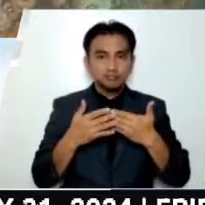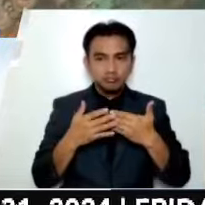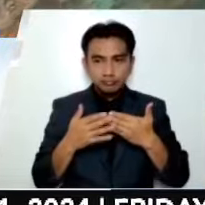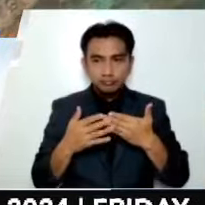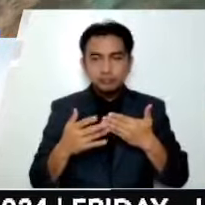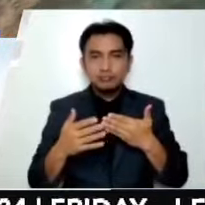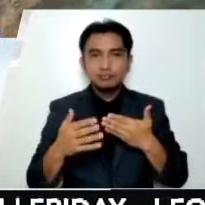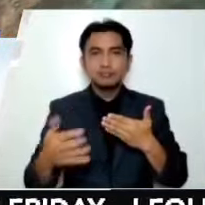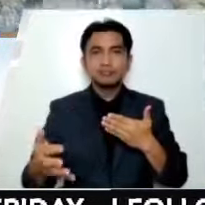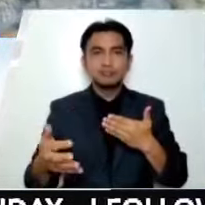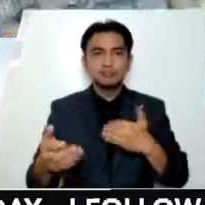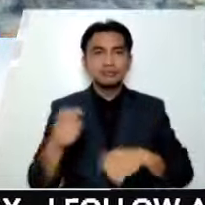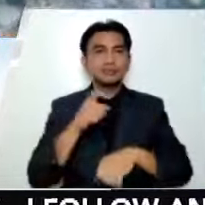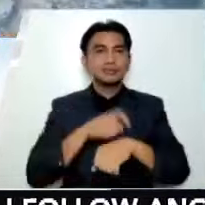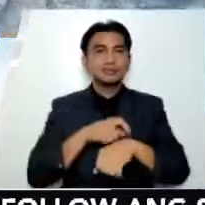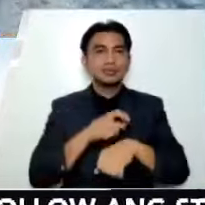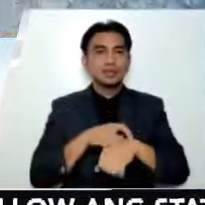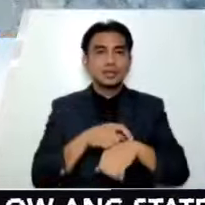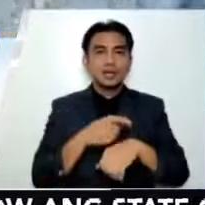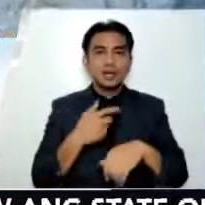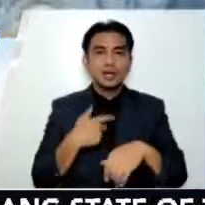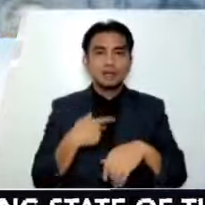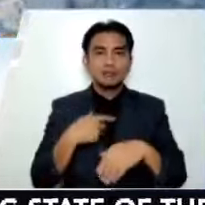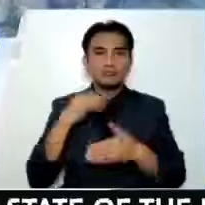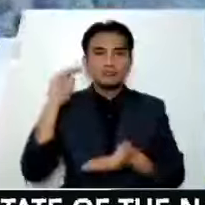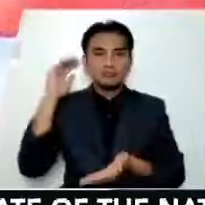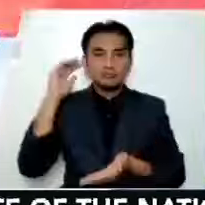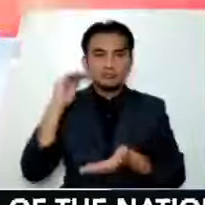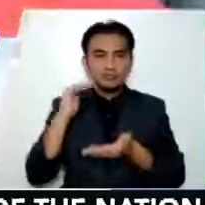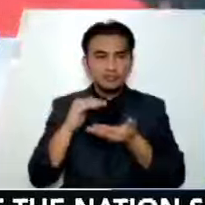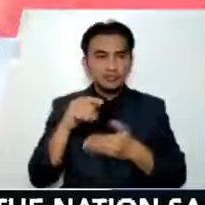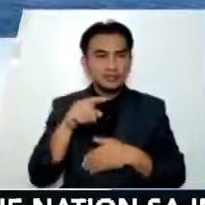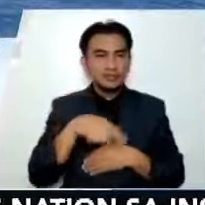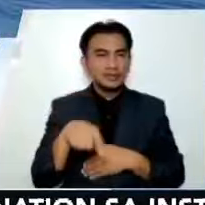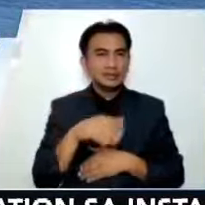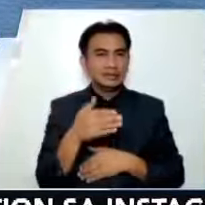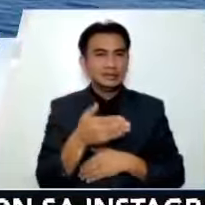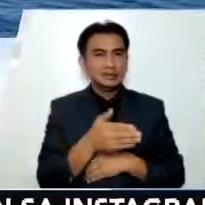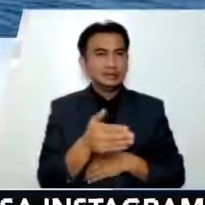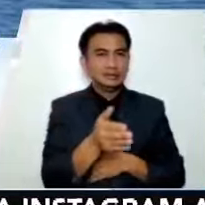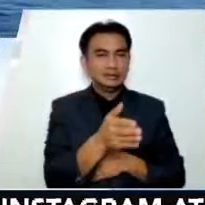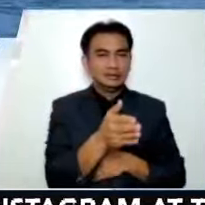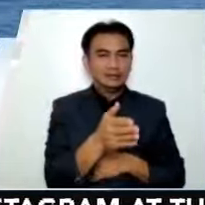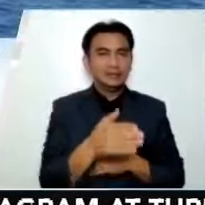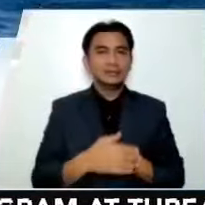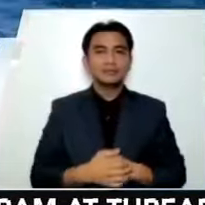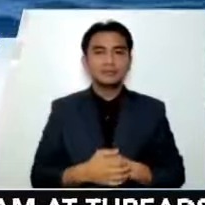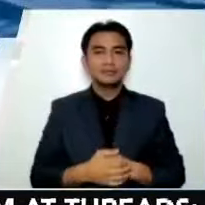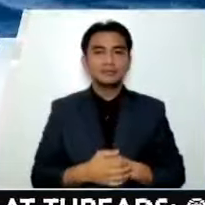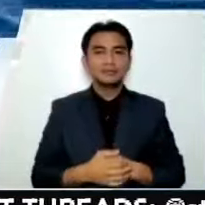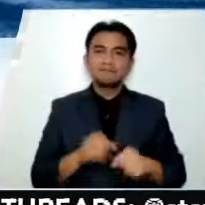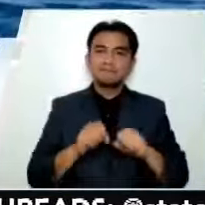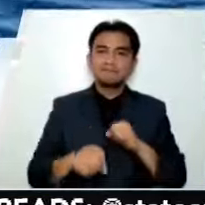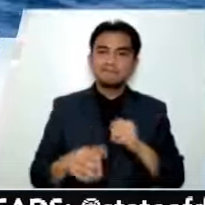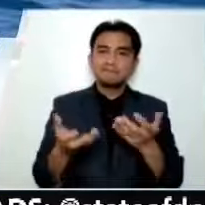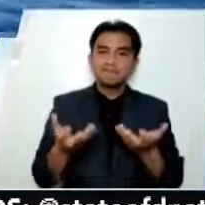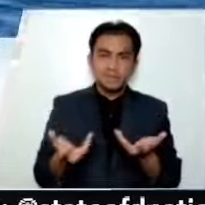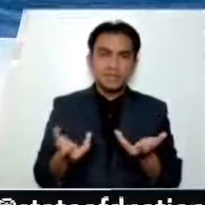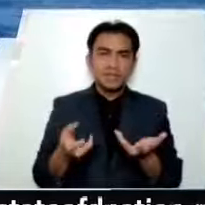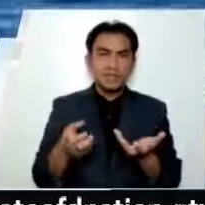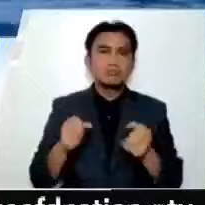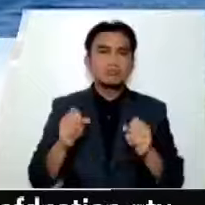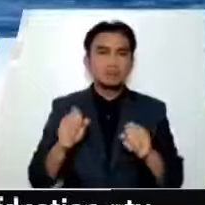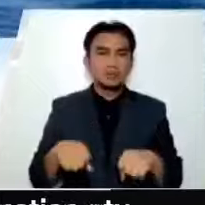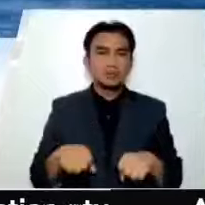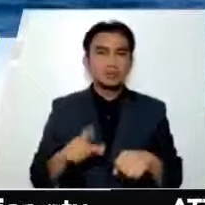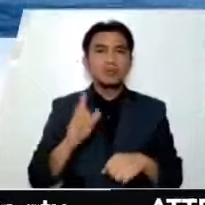yung panahon, mas kumukonti yung mga marine life na nakikita ng mga tao. So, there is a chance na in the future, hindi